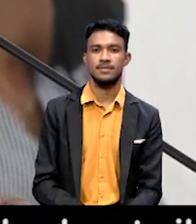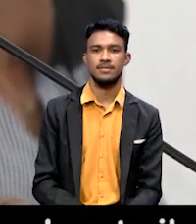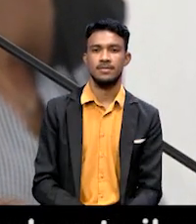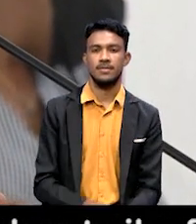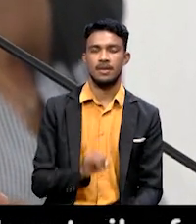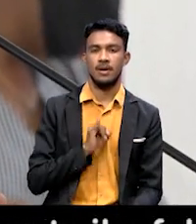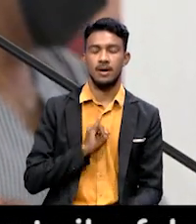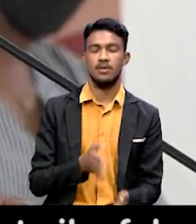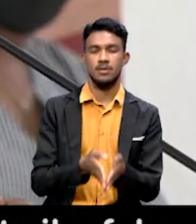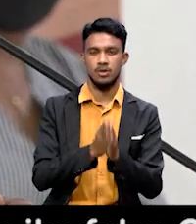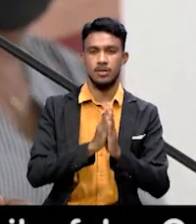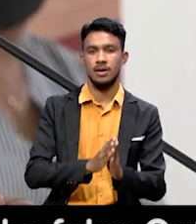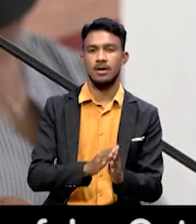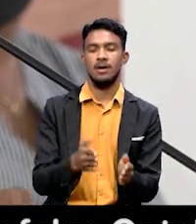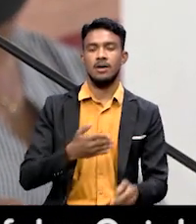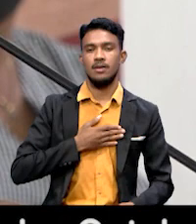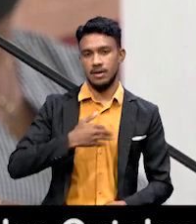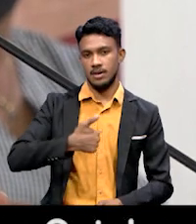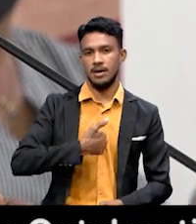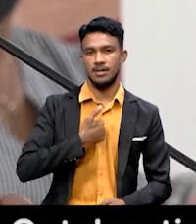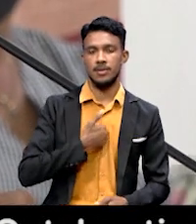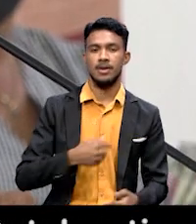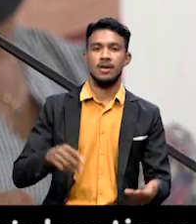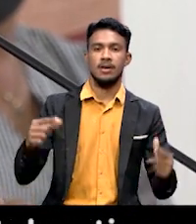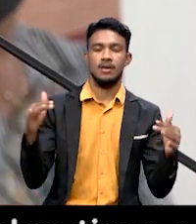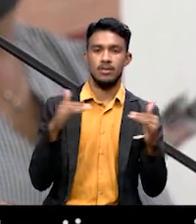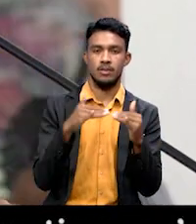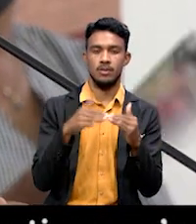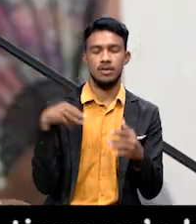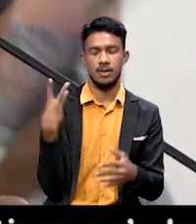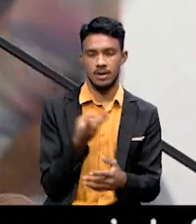Hau husu pa hau nian, hau husu mus pa itau, para iha dialog ni itau tukunan tui.